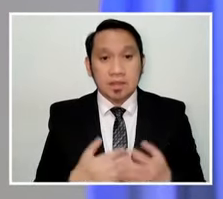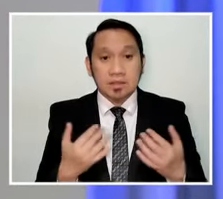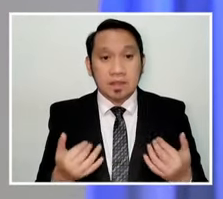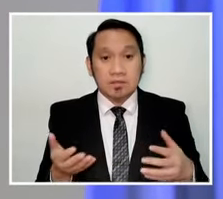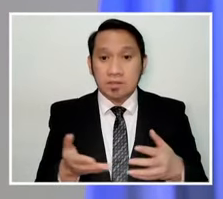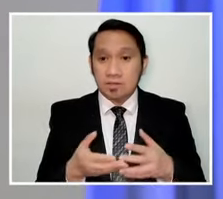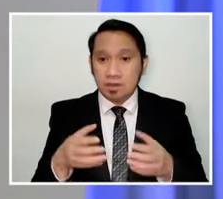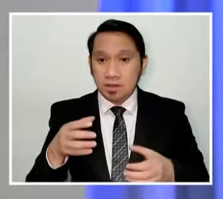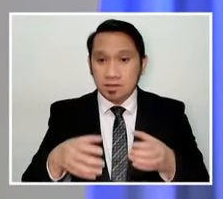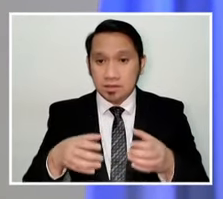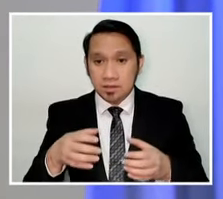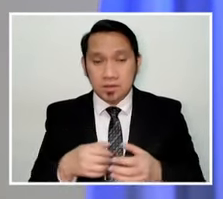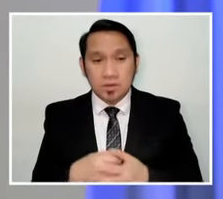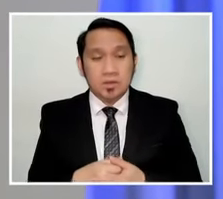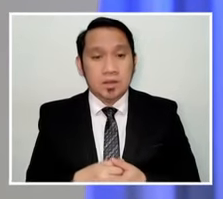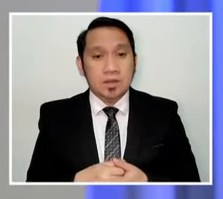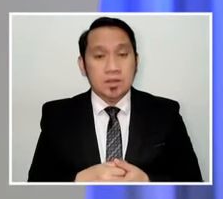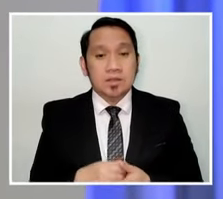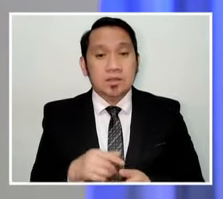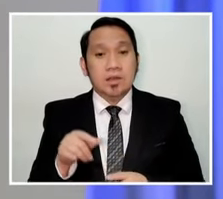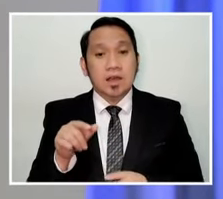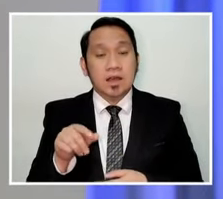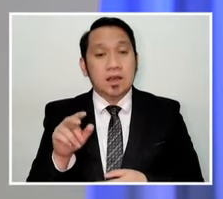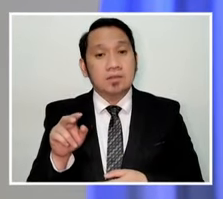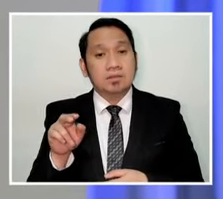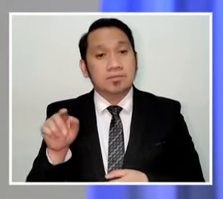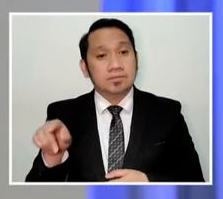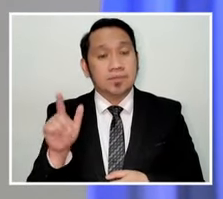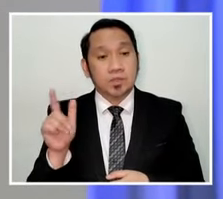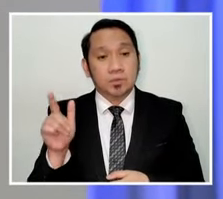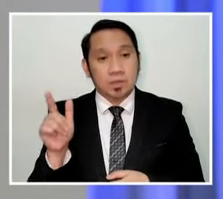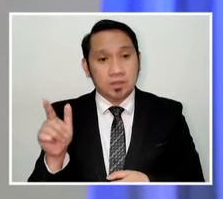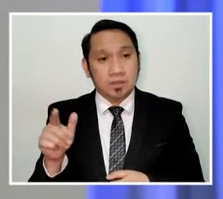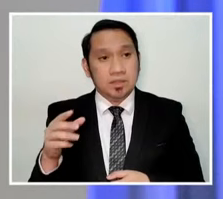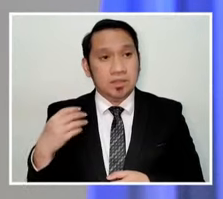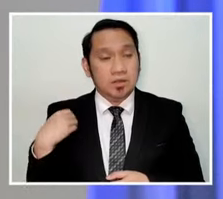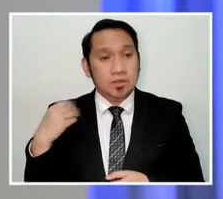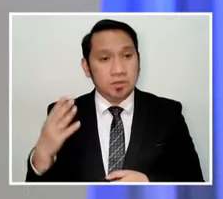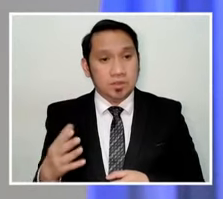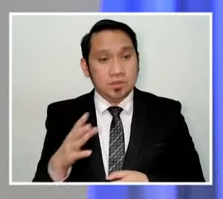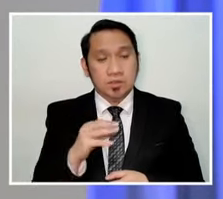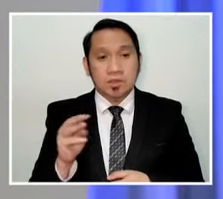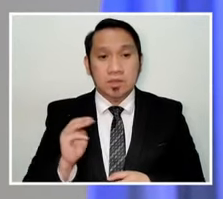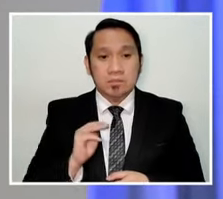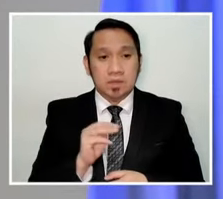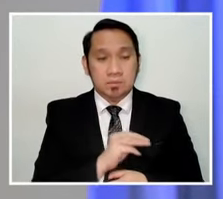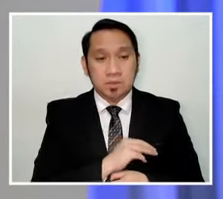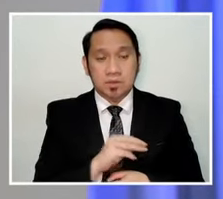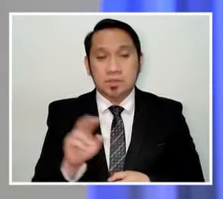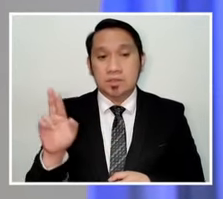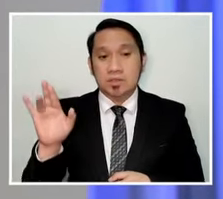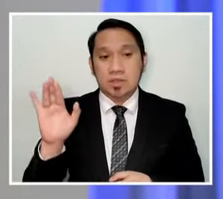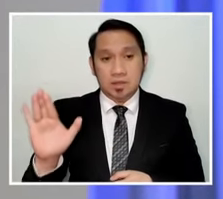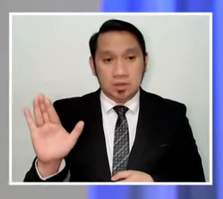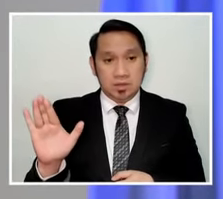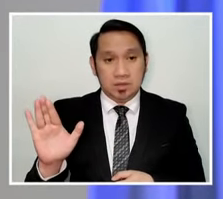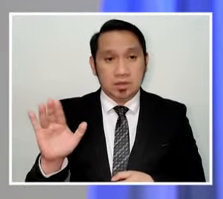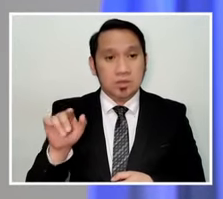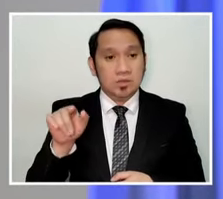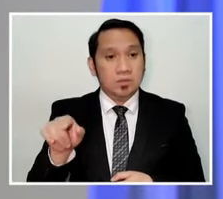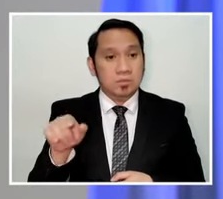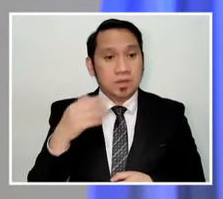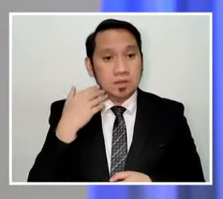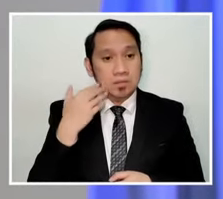Pinakakasuhan na ng National Bureau of Investigation ang 20 opisyal at miyembro ng Tao Gama Phi Fraternity sa pagkamatay ni